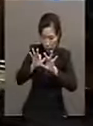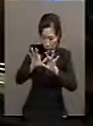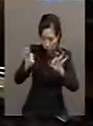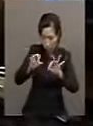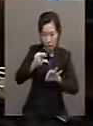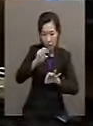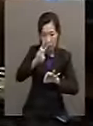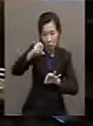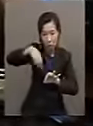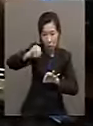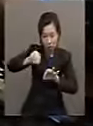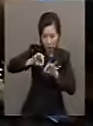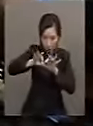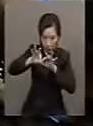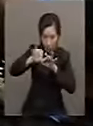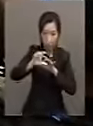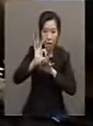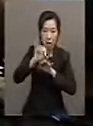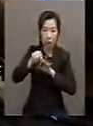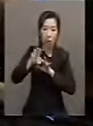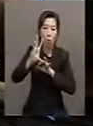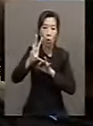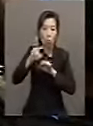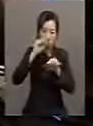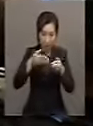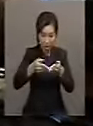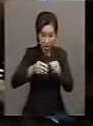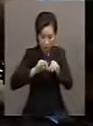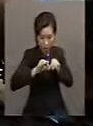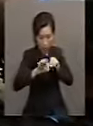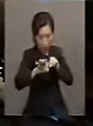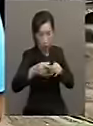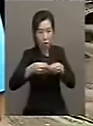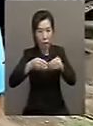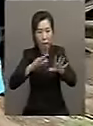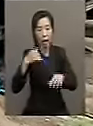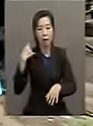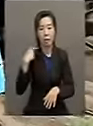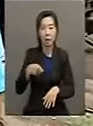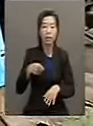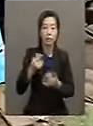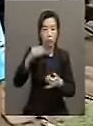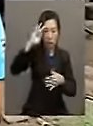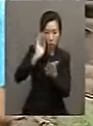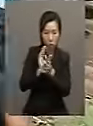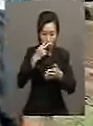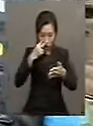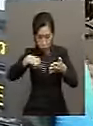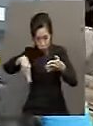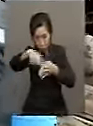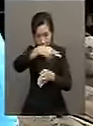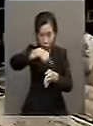ากกว่าฟุตหนึ่งยาว 9.6 เมตรตามแนวเรือเลยแหละครับทางตำรวจบอกว่าตอนนี้ก็จะเข้าไปตรวจรอบตัวเรือแ